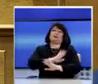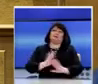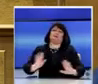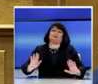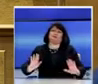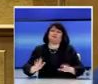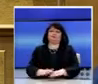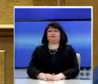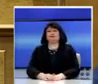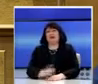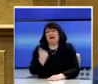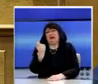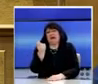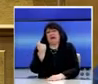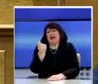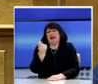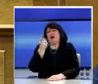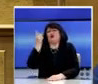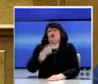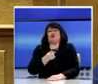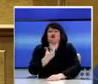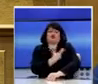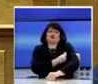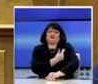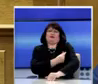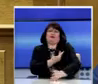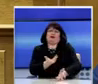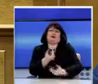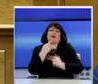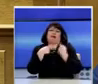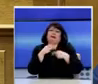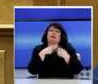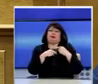απελπιστικά αριθμό, χαμηλό ρυθμό των εμβολιασμών.